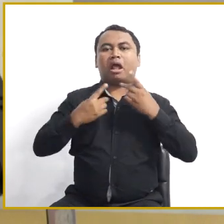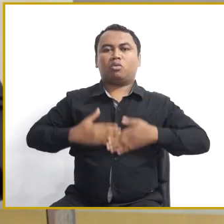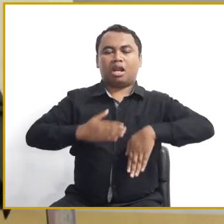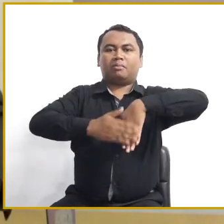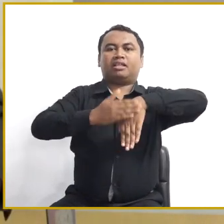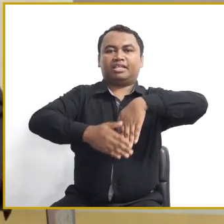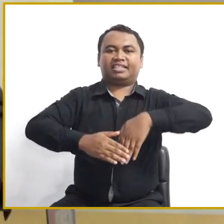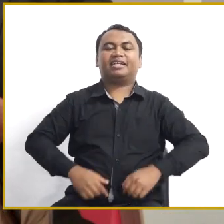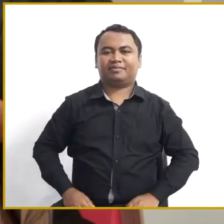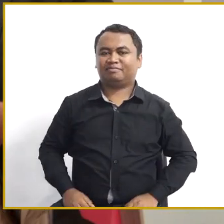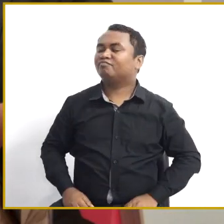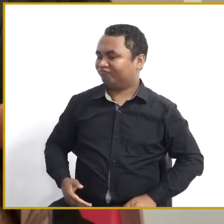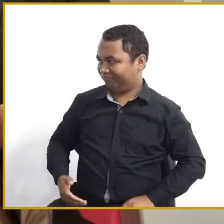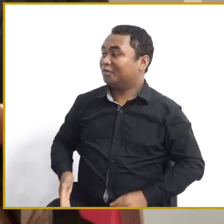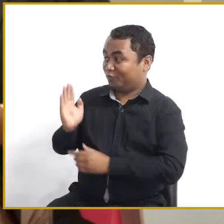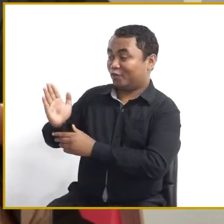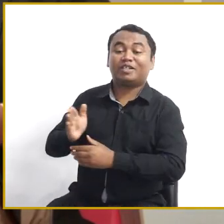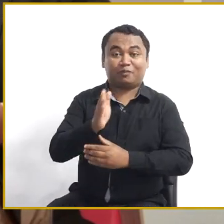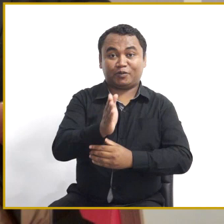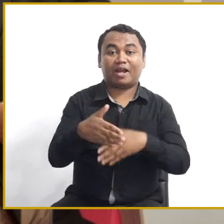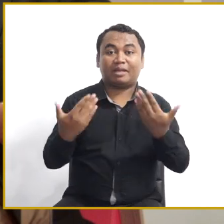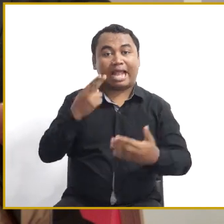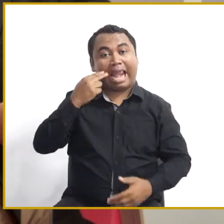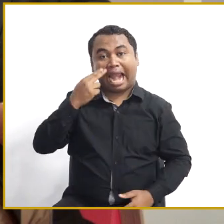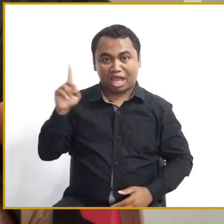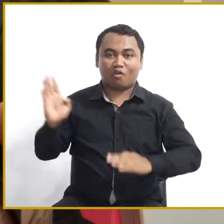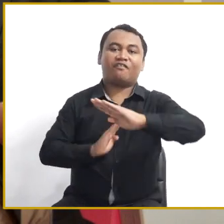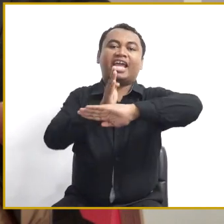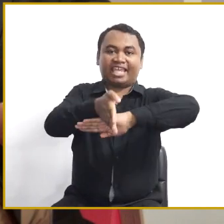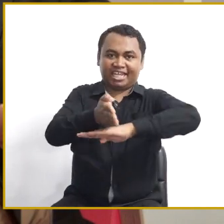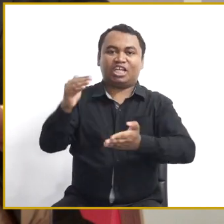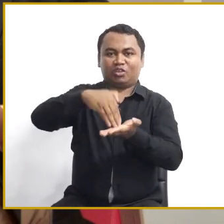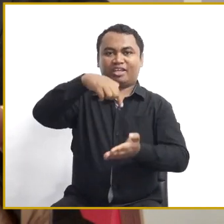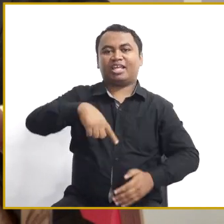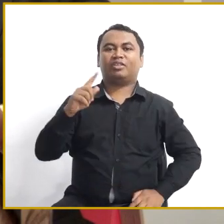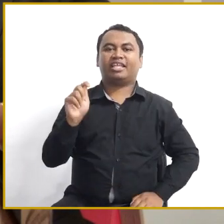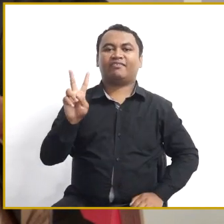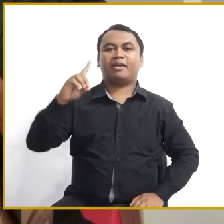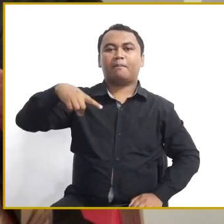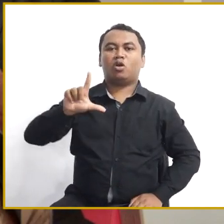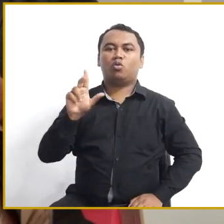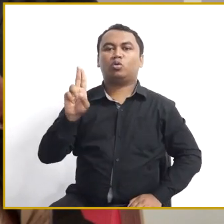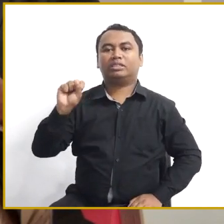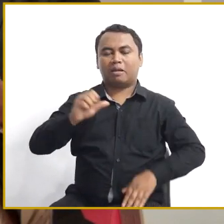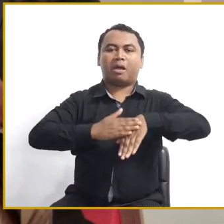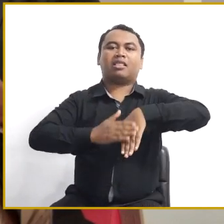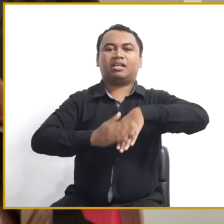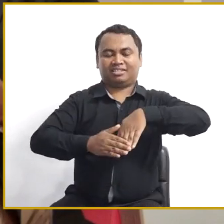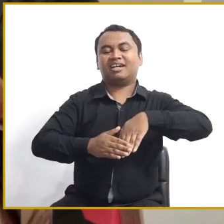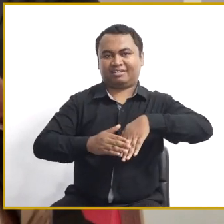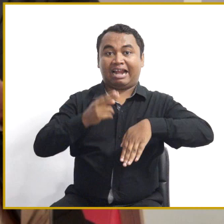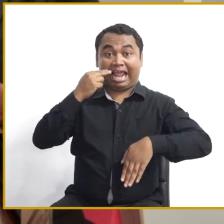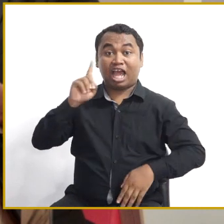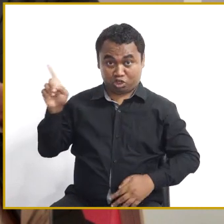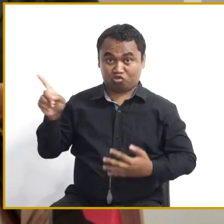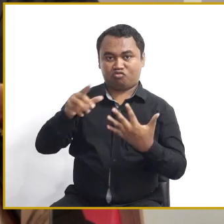Madagasikara. Ny arisorantsika i Patrick Raharimanana nankinasaina teto amin'ny platoan'ny fandaharamanoka ny TV Plus Madagasikara. Mampatsiavintsika fa